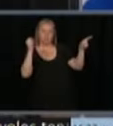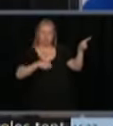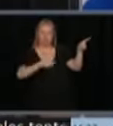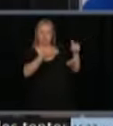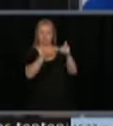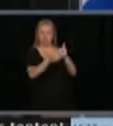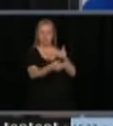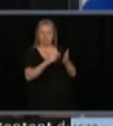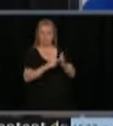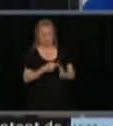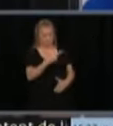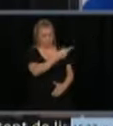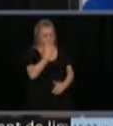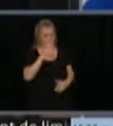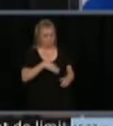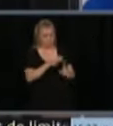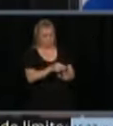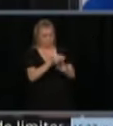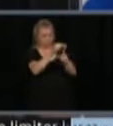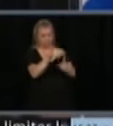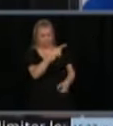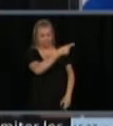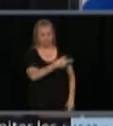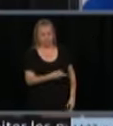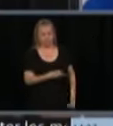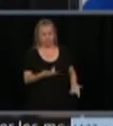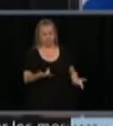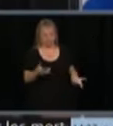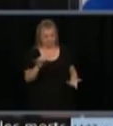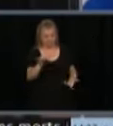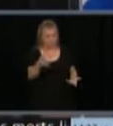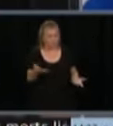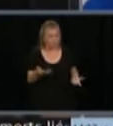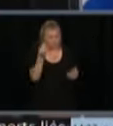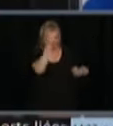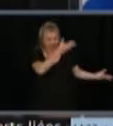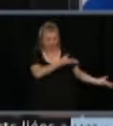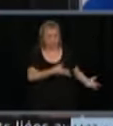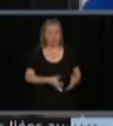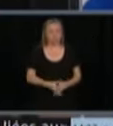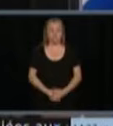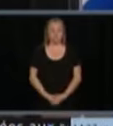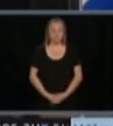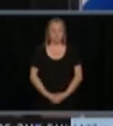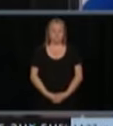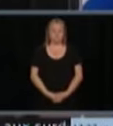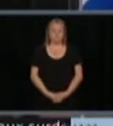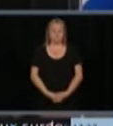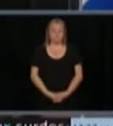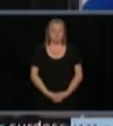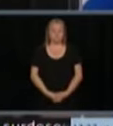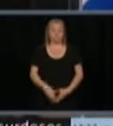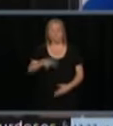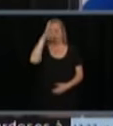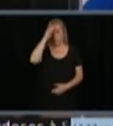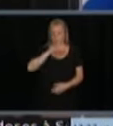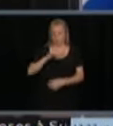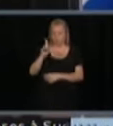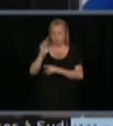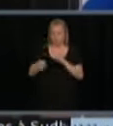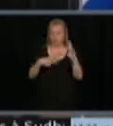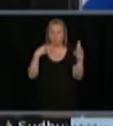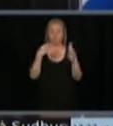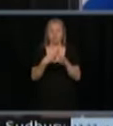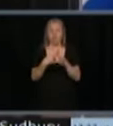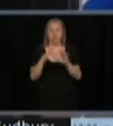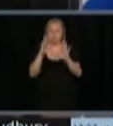Bon, d'abord, il faut comprendre qu'il y a beaucoup plus d'enjeux du côté des provinces que du